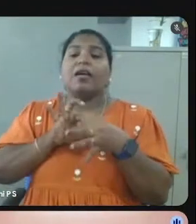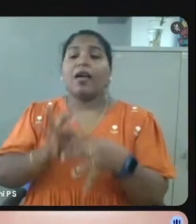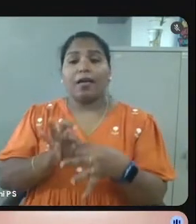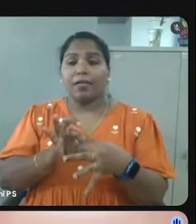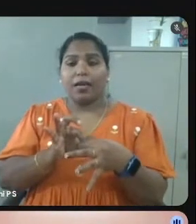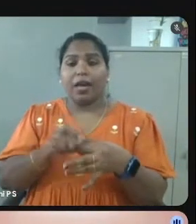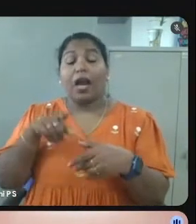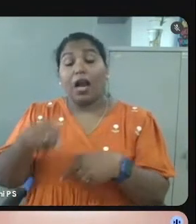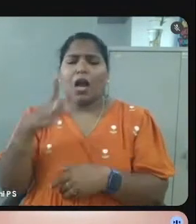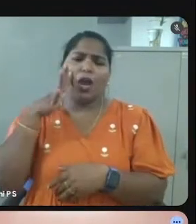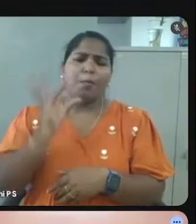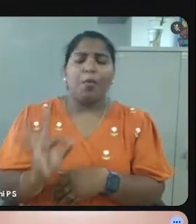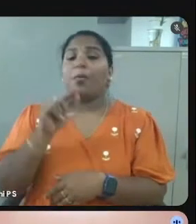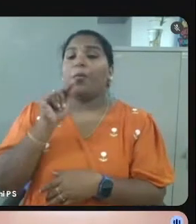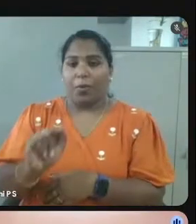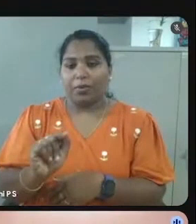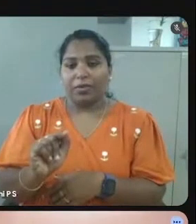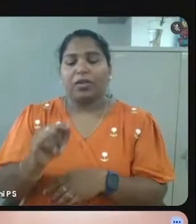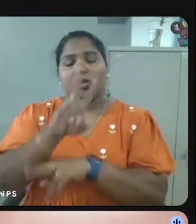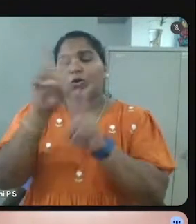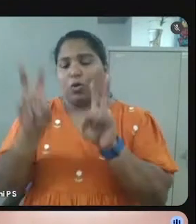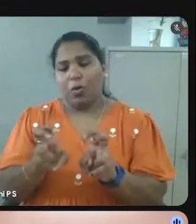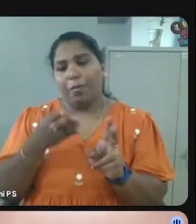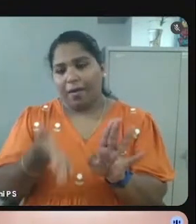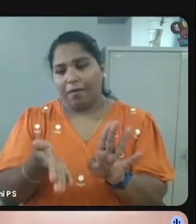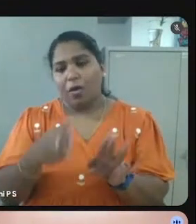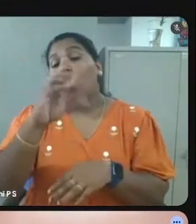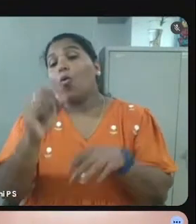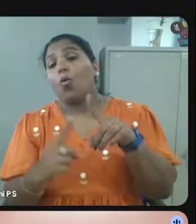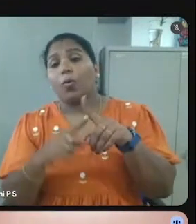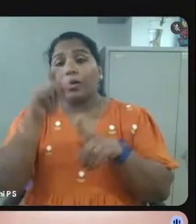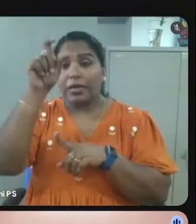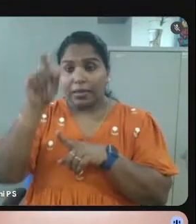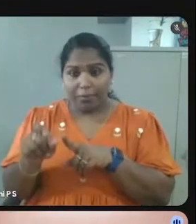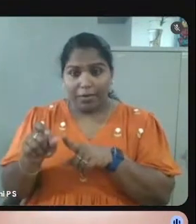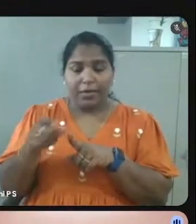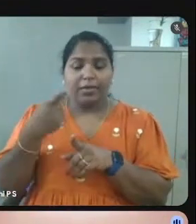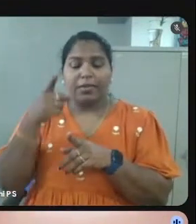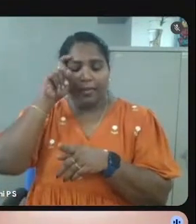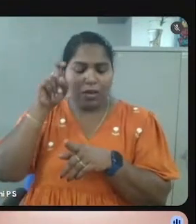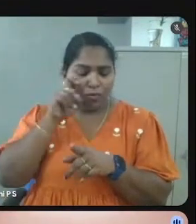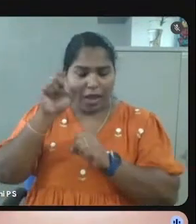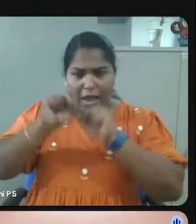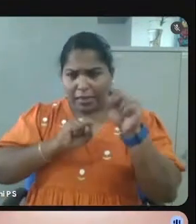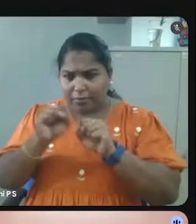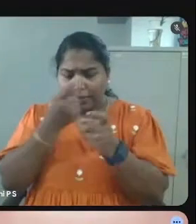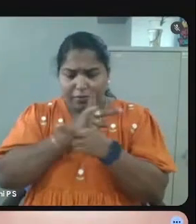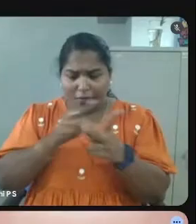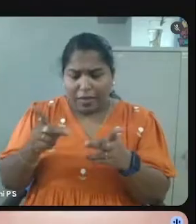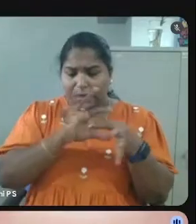ഒരു വളരെ ഇമ്പോർട്ടൻ്റ് ആണ് ടോപ്പിക്കാണ്. ഓക്യുപേഷണൽ തെറപ്പിസ്റ്റ് സെക്ഷുവൽ ആക്ടിവിറ്റിയോട് അനലൈസ്